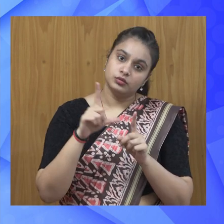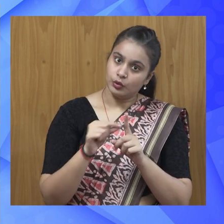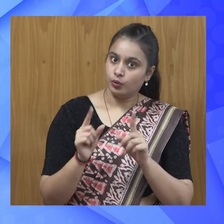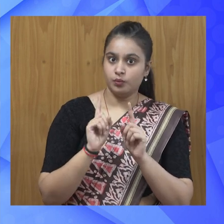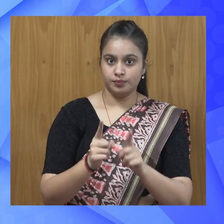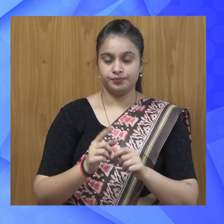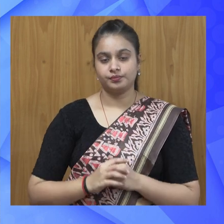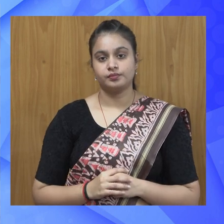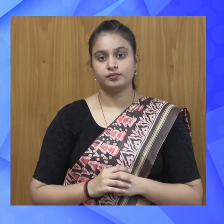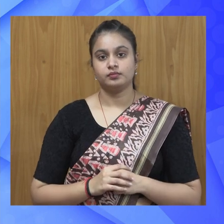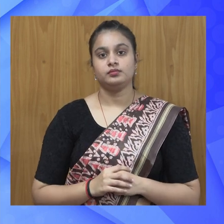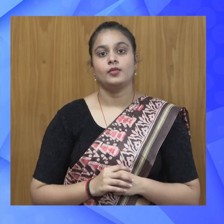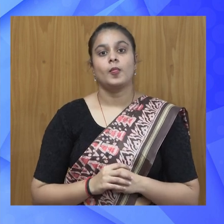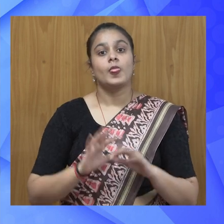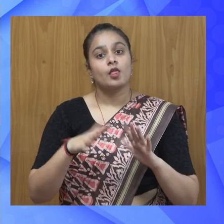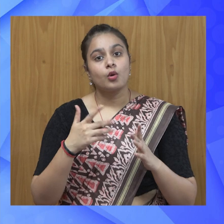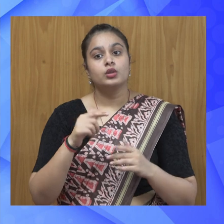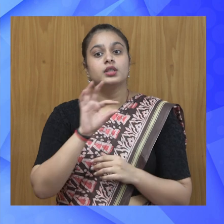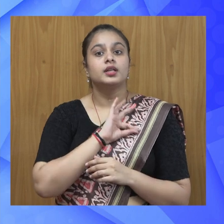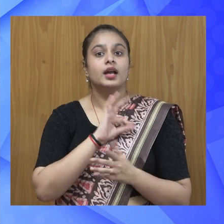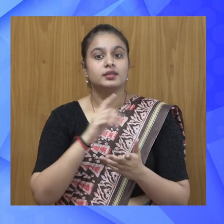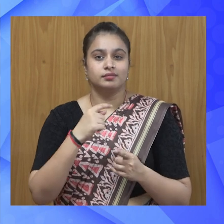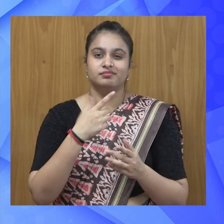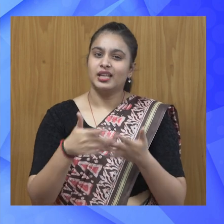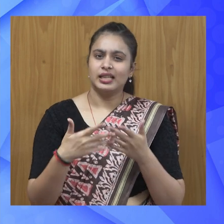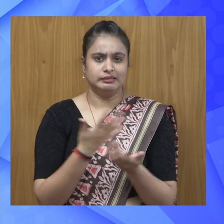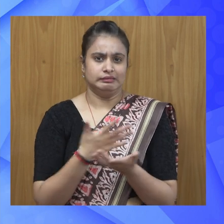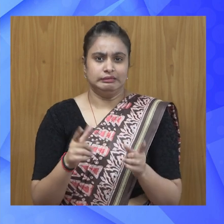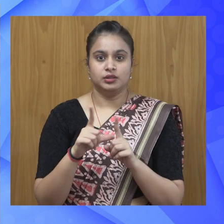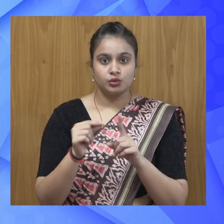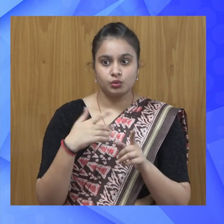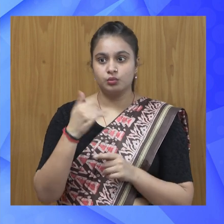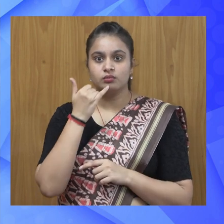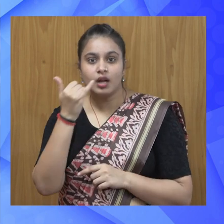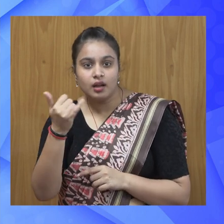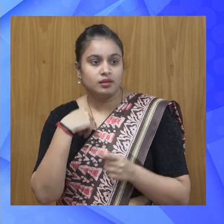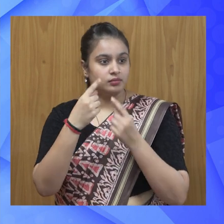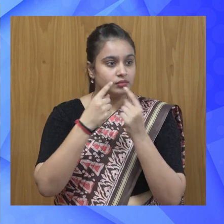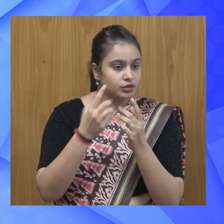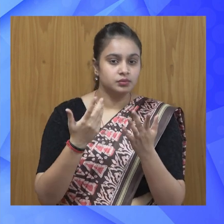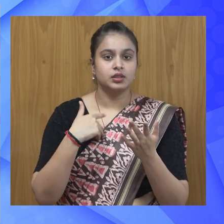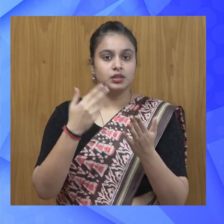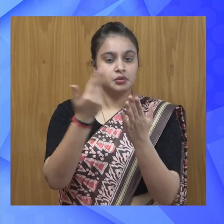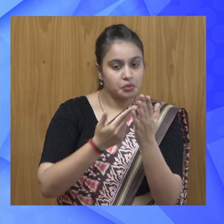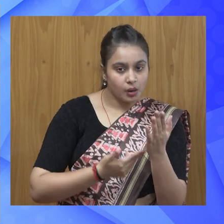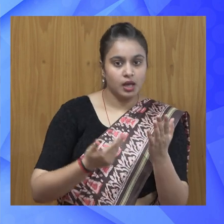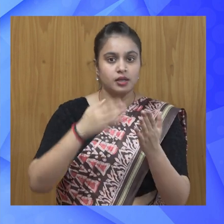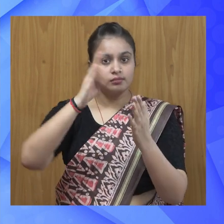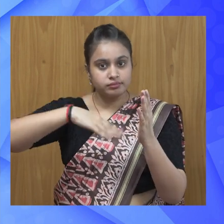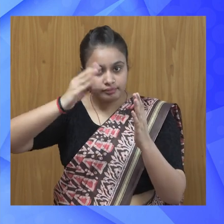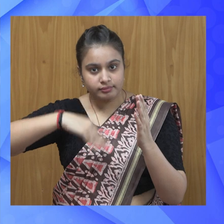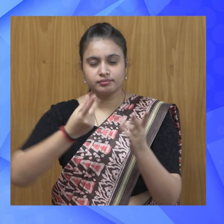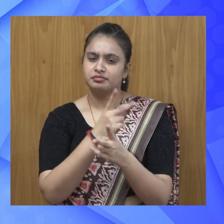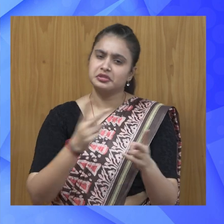है, और जो आपको अच्छा लगता है कोई हॉबी या कोई भी चीज, इससे बात करना, कोई भी एक्टिविटी, ड्राइंग, पेंटिंग, जो अच्छा लगता